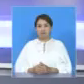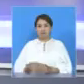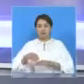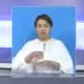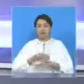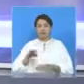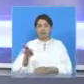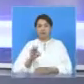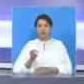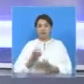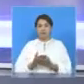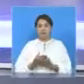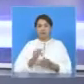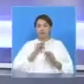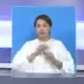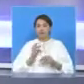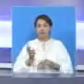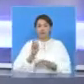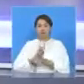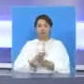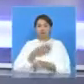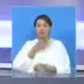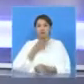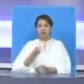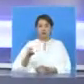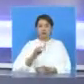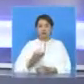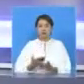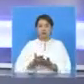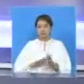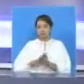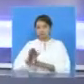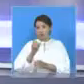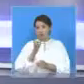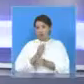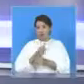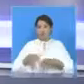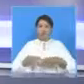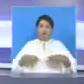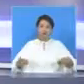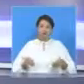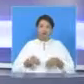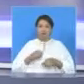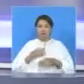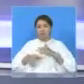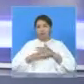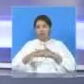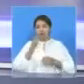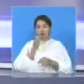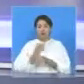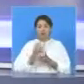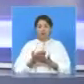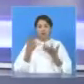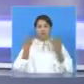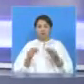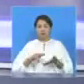Аким области Ондасын Уразалин с рабочей поездкой посетил Мартукский район. В районе полным ходом идут весенние полевые работы. Через несколько дней